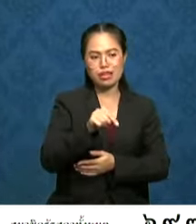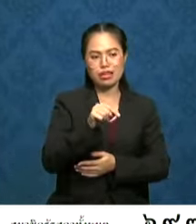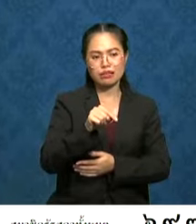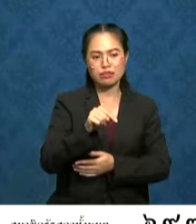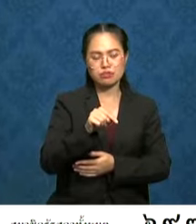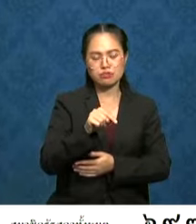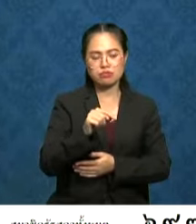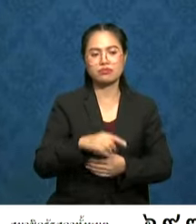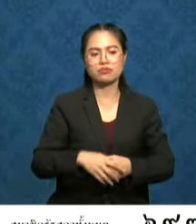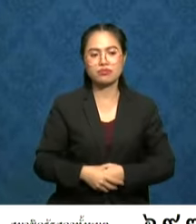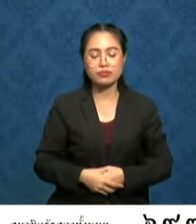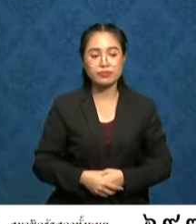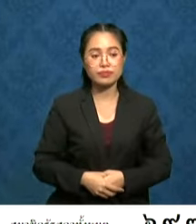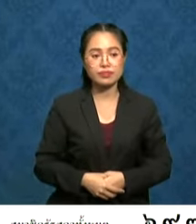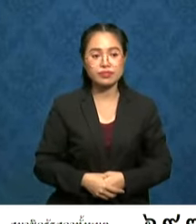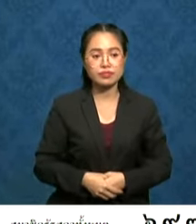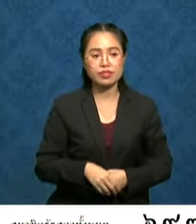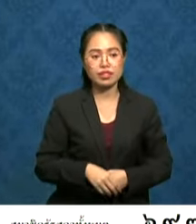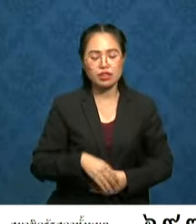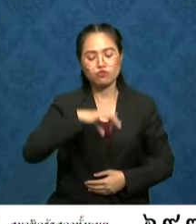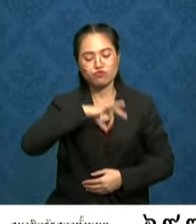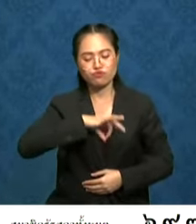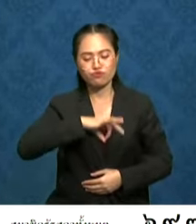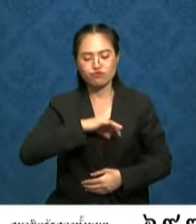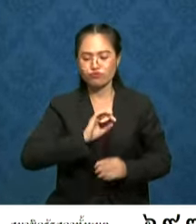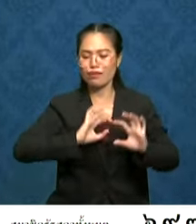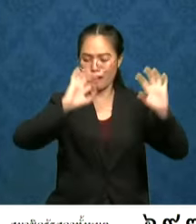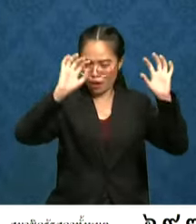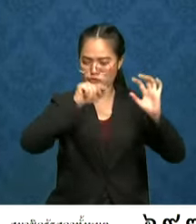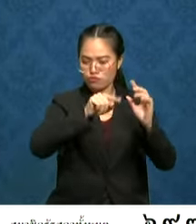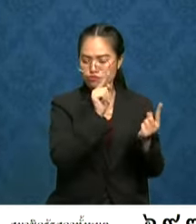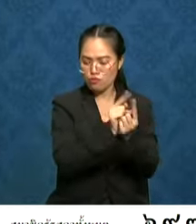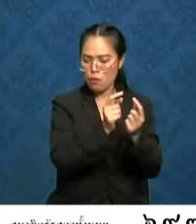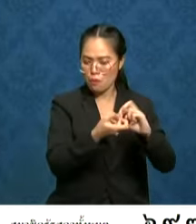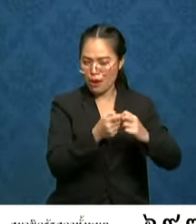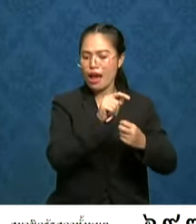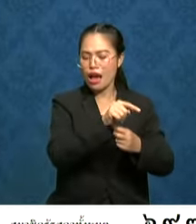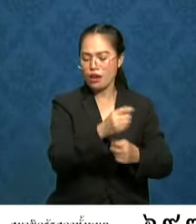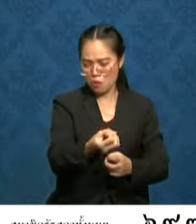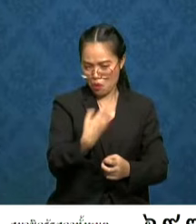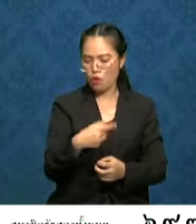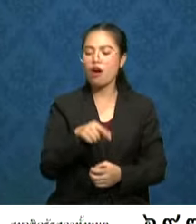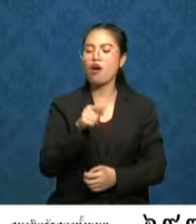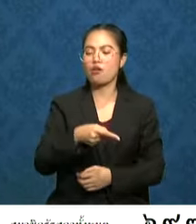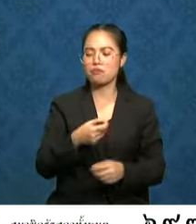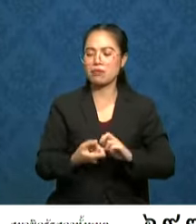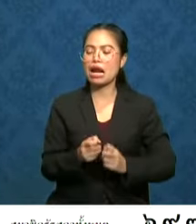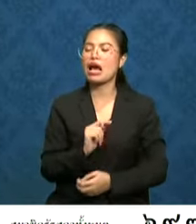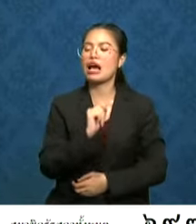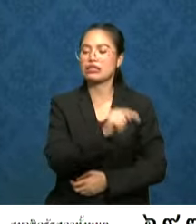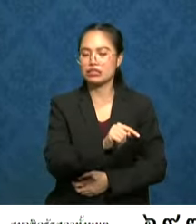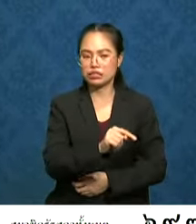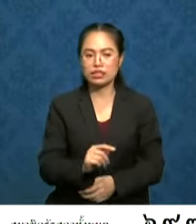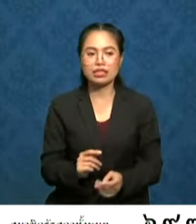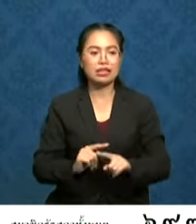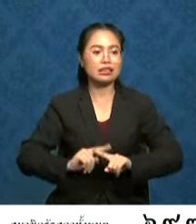แค่นั้นนี่เป็นสิ่งที่รัฐบาลเจอมากับตัวและบอกว่านี่คือปัญหาเรากับว่าเสถียร